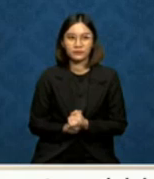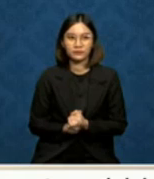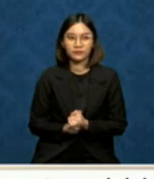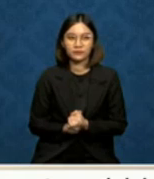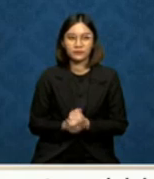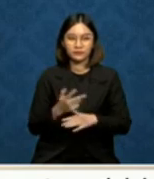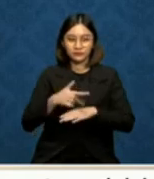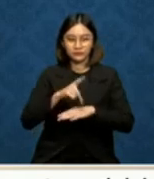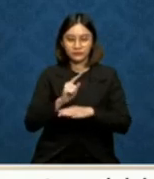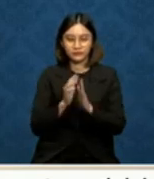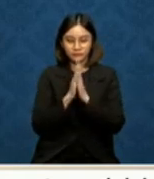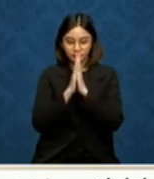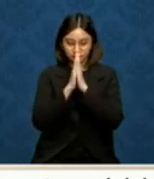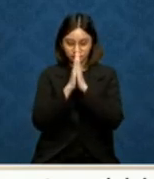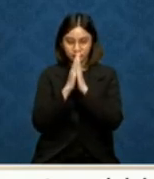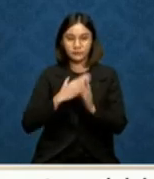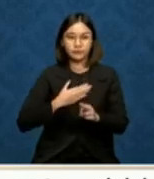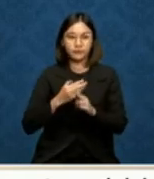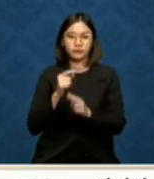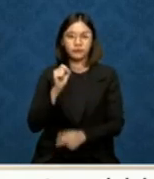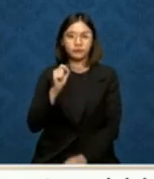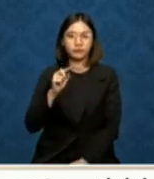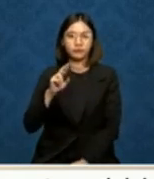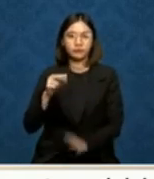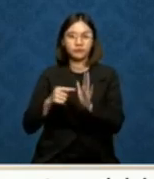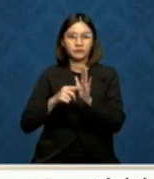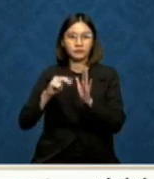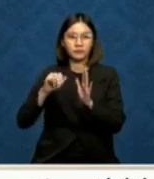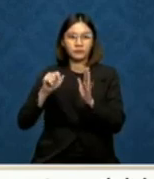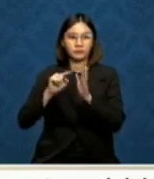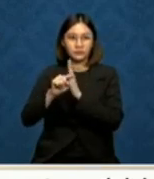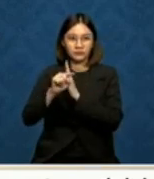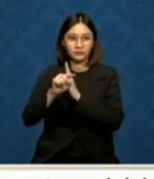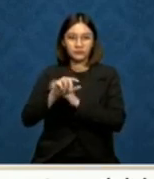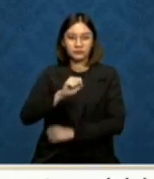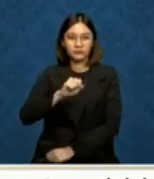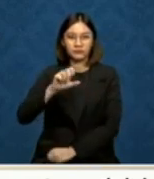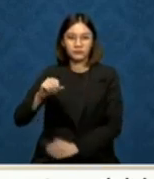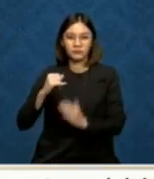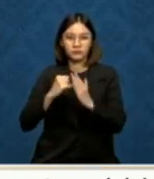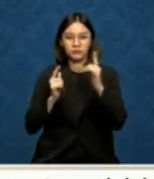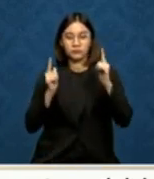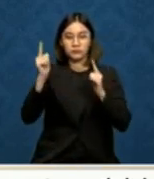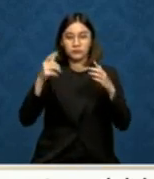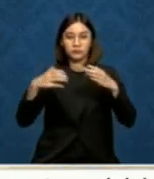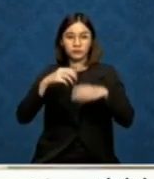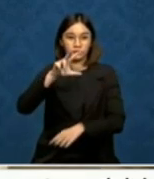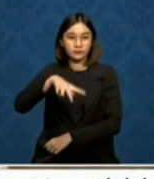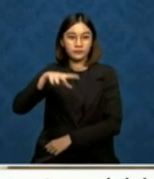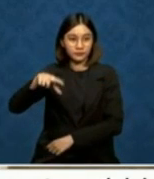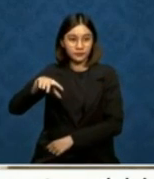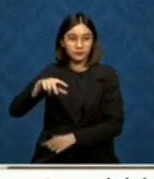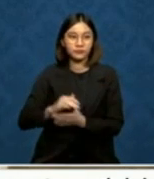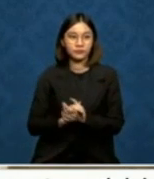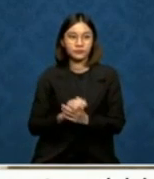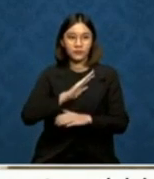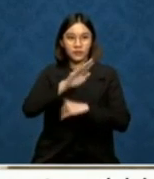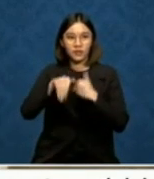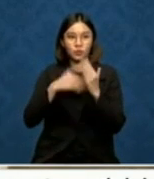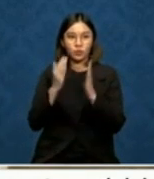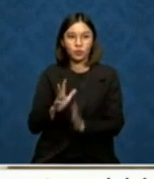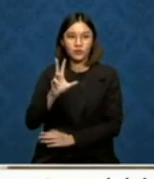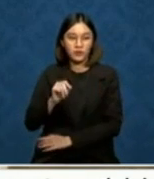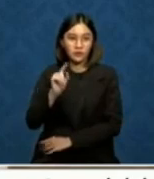เรียนท่านประธานที่เคารพครับผมสรันทิมสวรรณสมาชิกสภาผู้แทนราษฎรจังหวัดเลยพรรคเพื่อไทยจำนวน31ท่